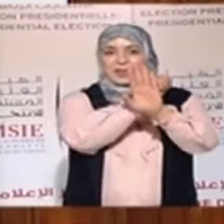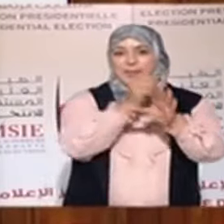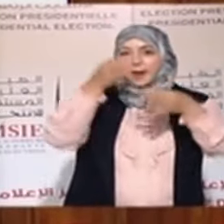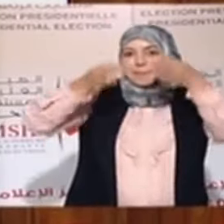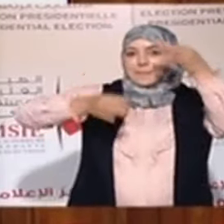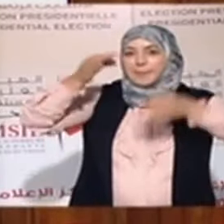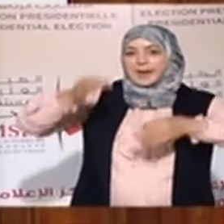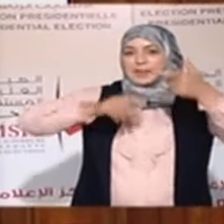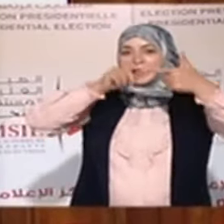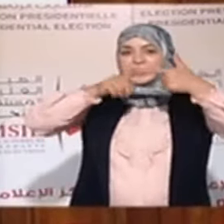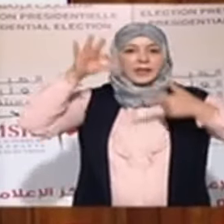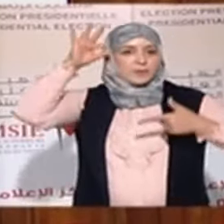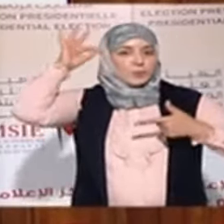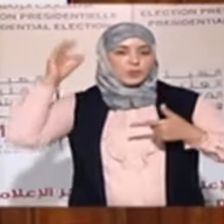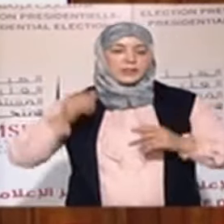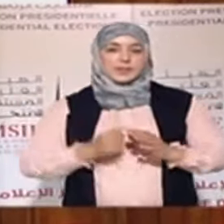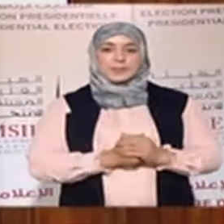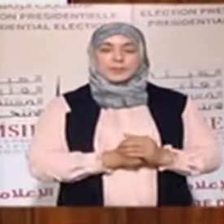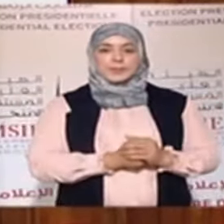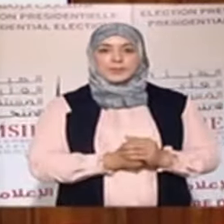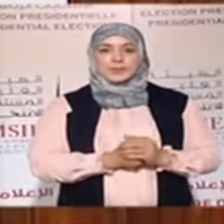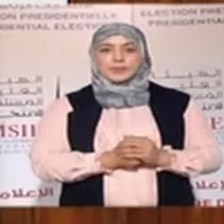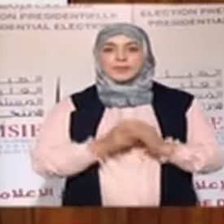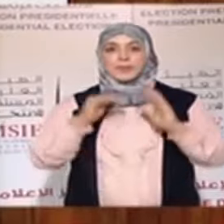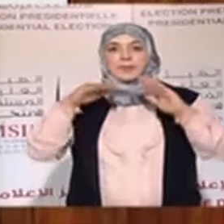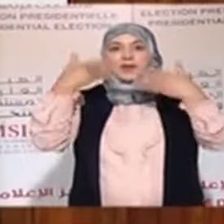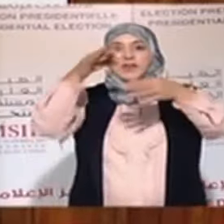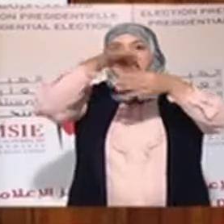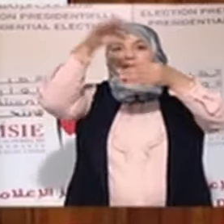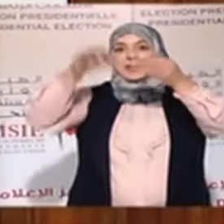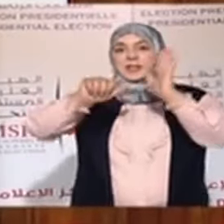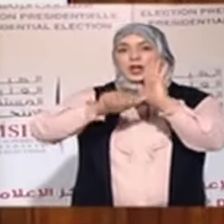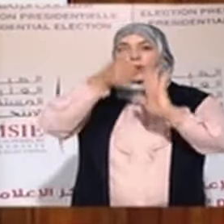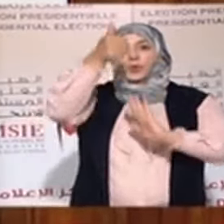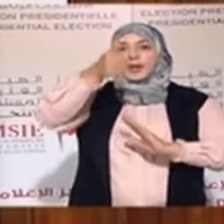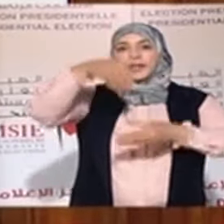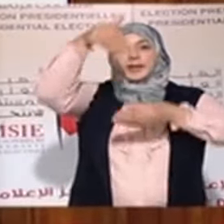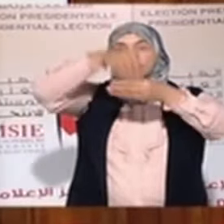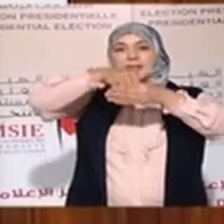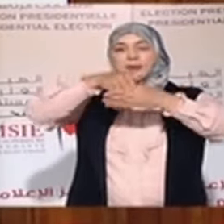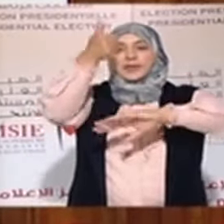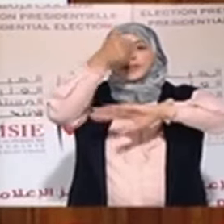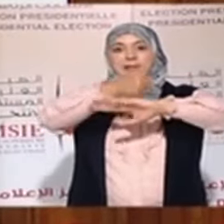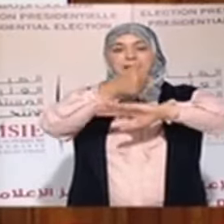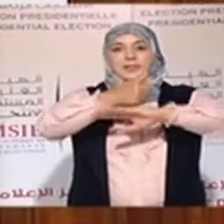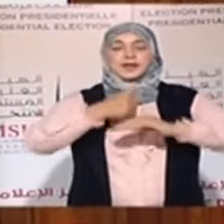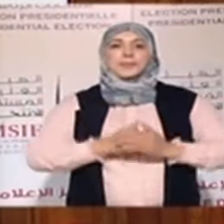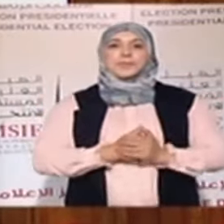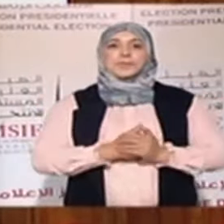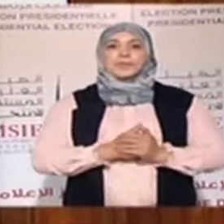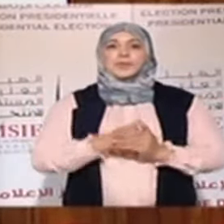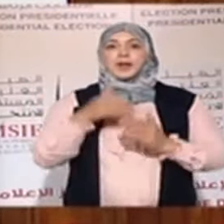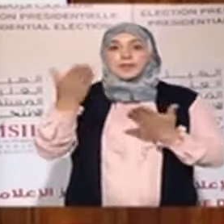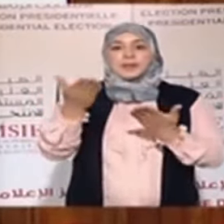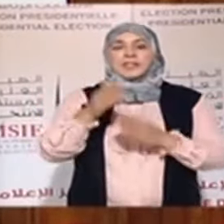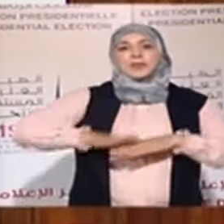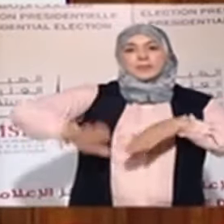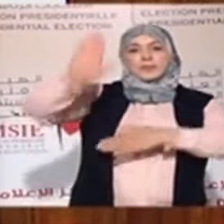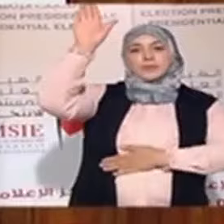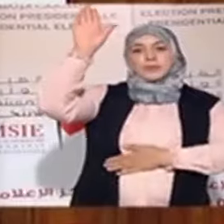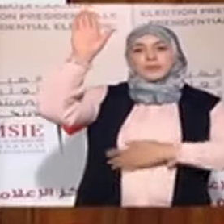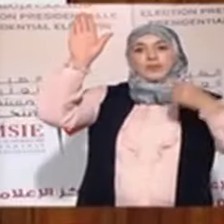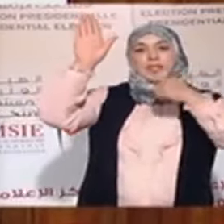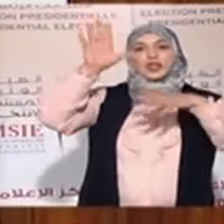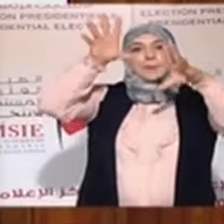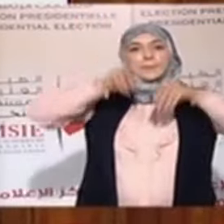محكمة الاستئناف بتونس في النتائج الأولية للانتخابات الرئاسية من طرف المترشحين